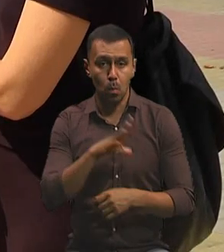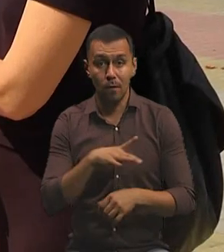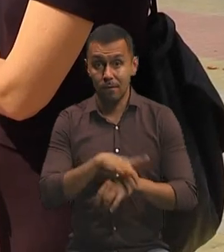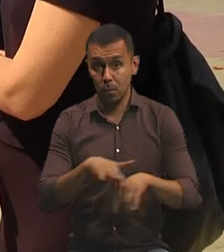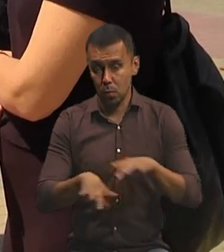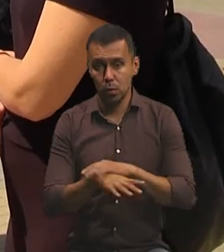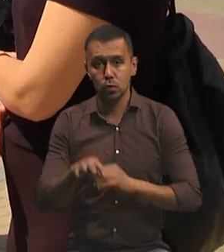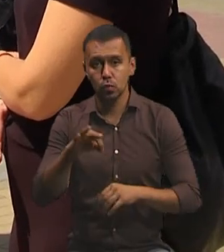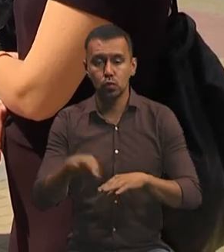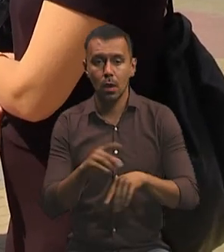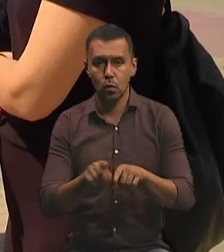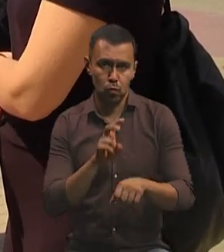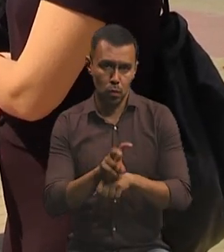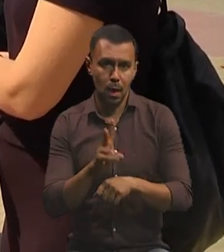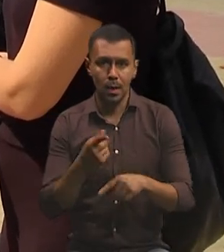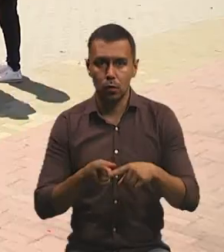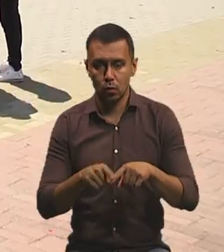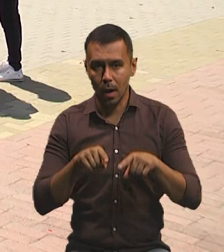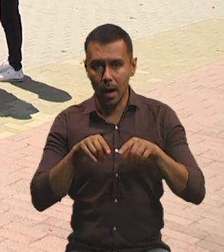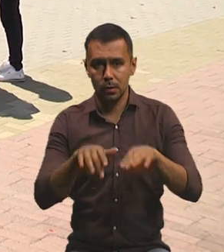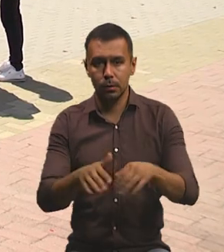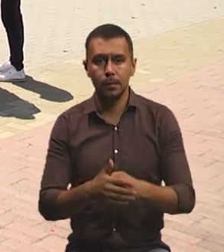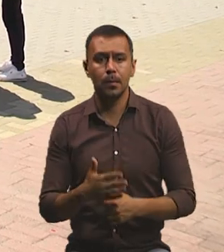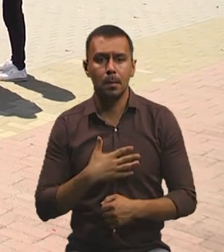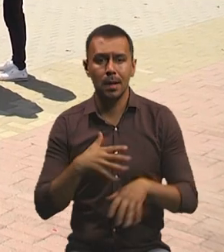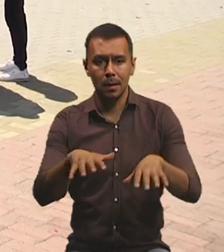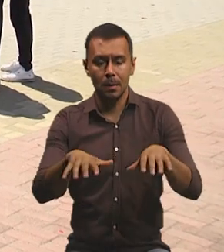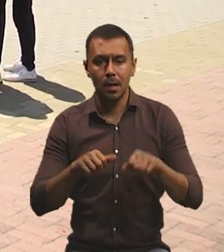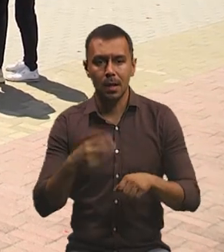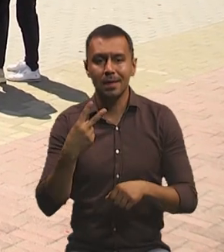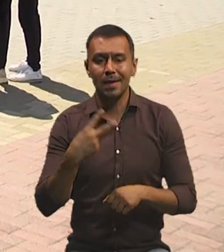полоні, дружина також ходила на цю акцію. Мене забрали